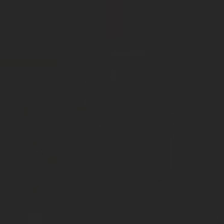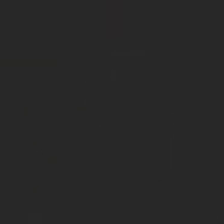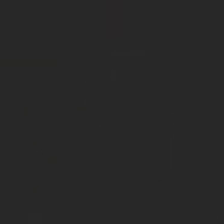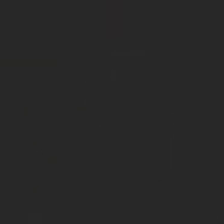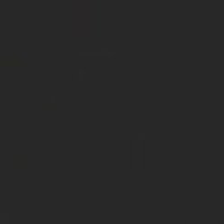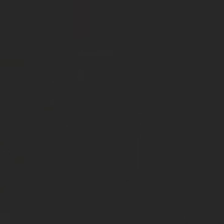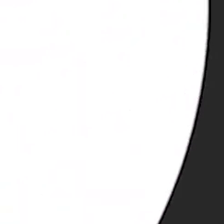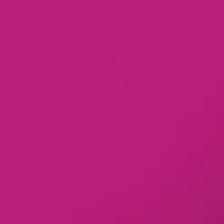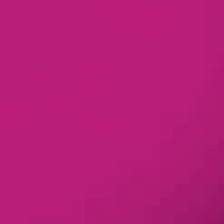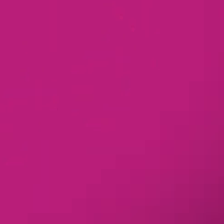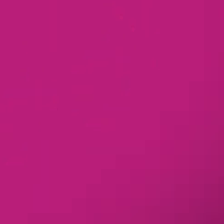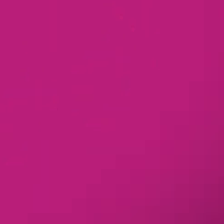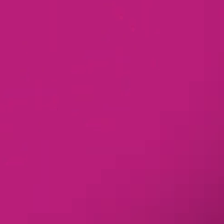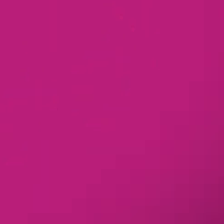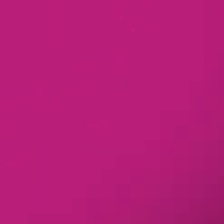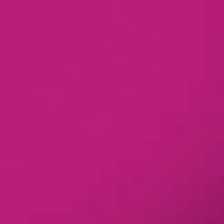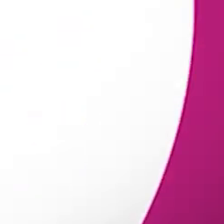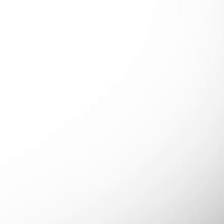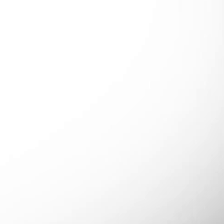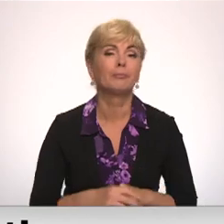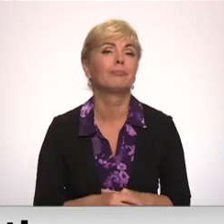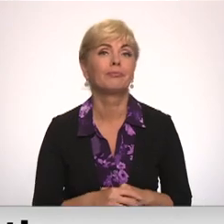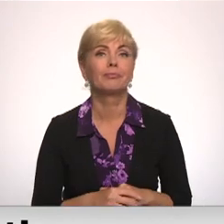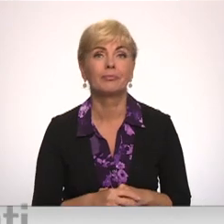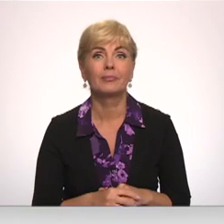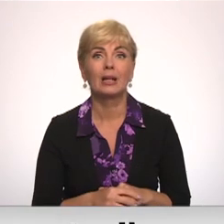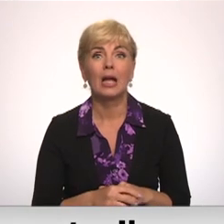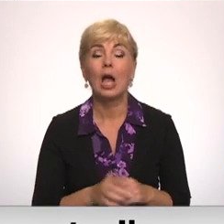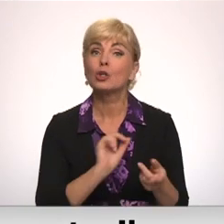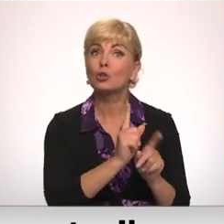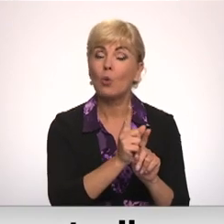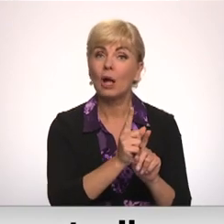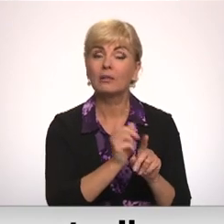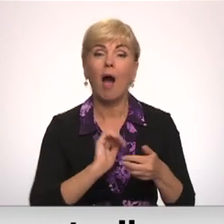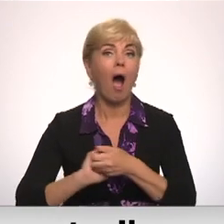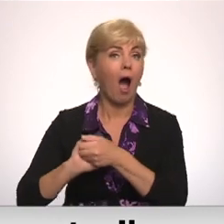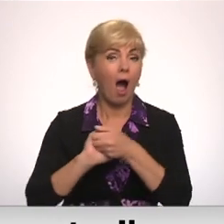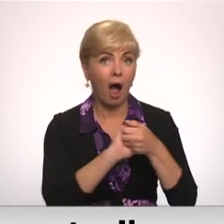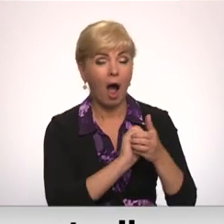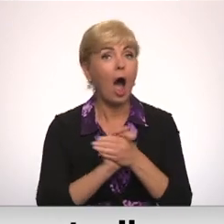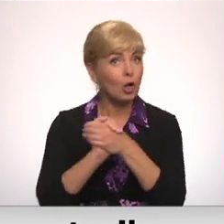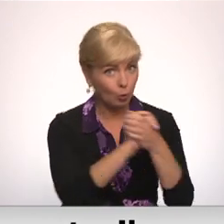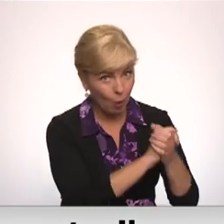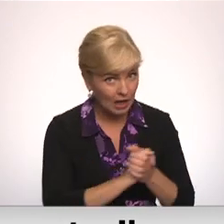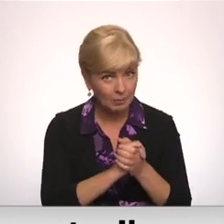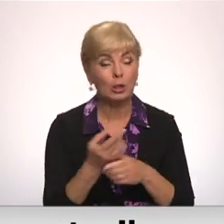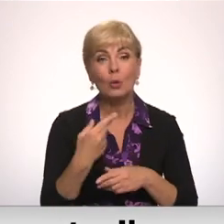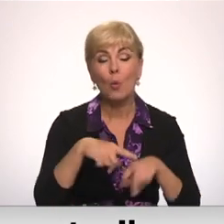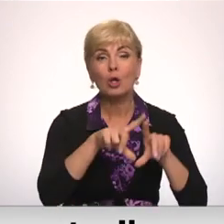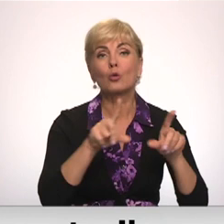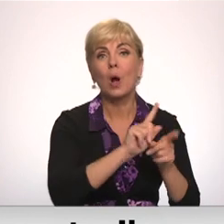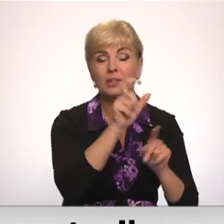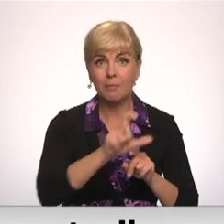Re! Viss ēters ir te! Skolotāju arotbiedrība aicinās skolu pedagogus no septembra